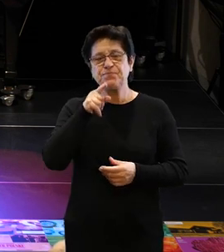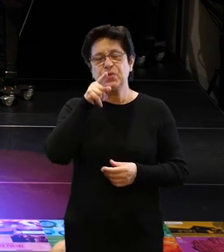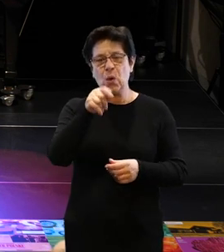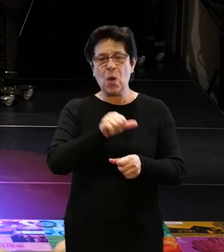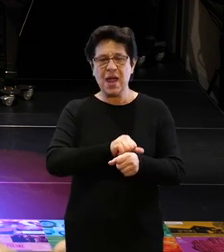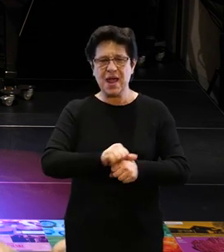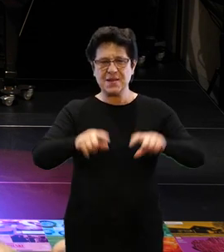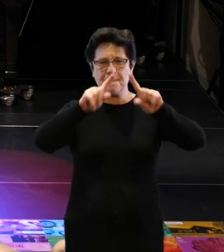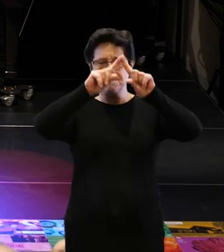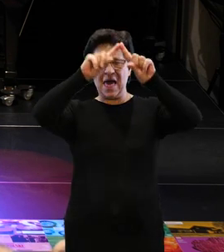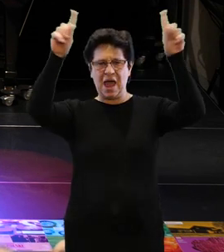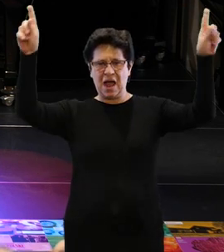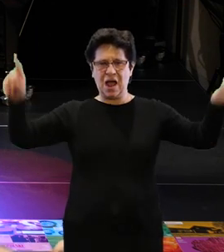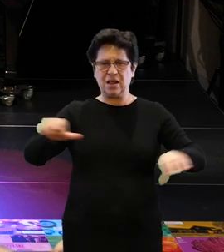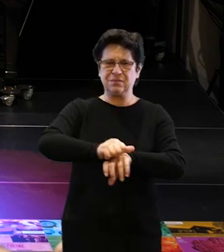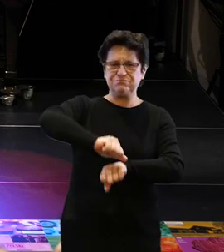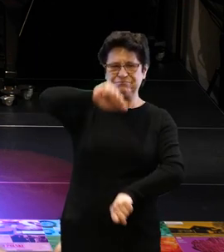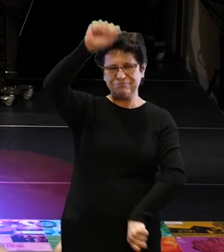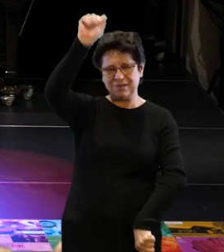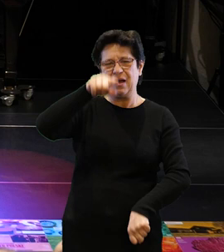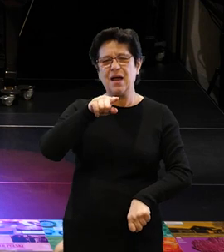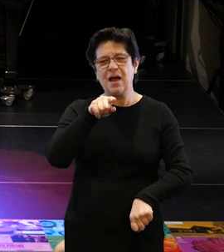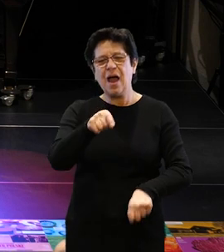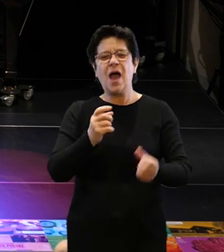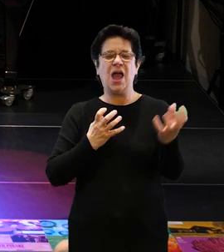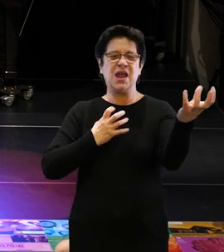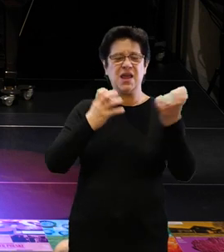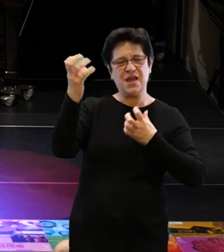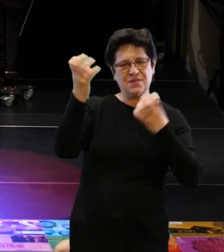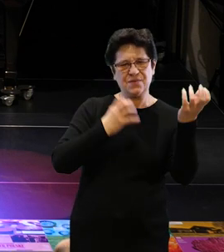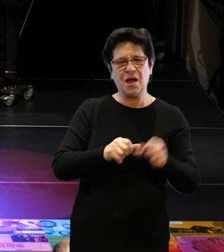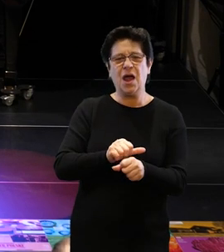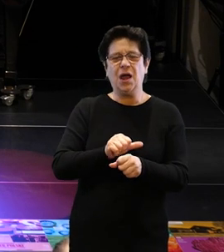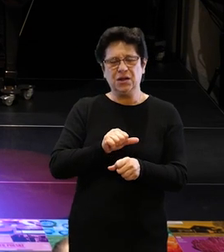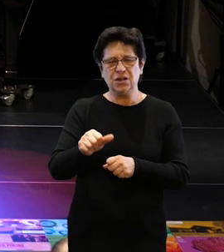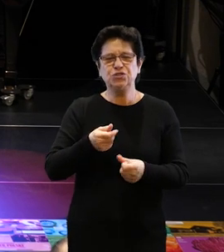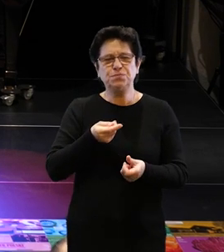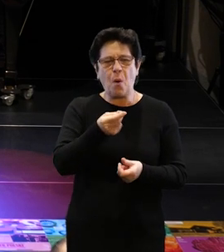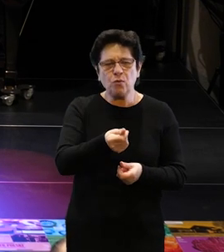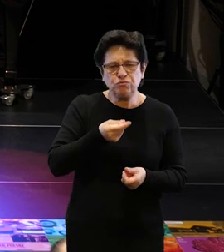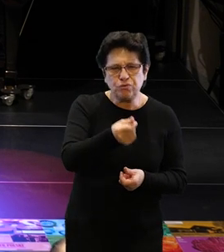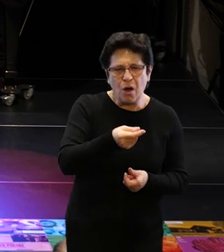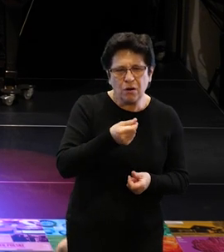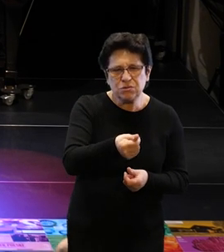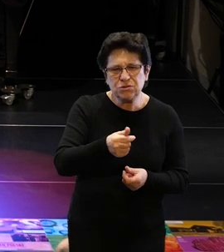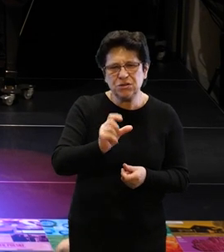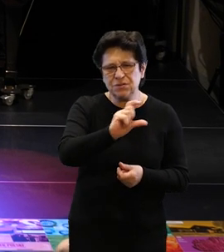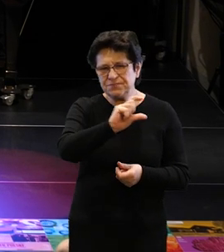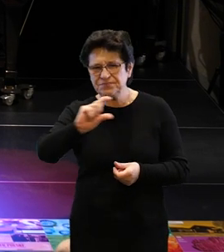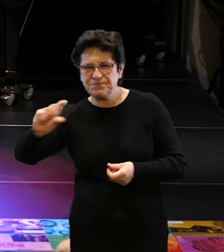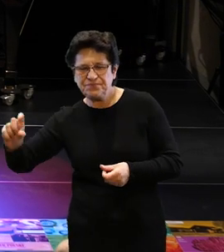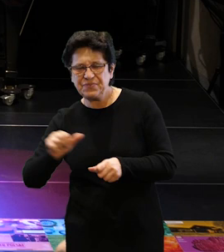plakat informujący że no wiadomo jest idea są sponsorzy którzy tam na dole mnie najbardziej